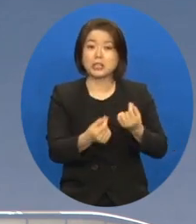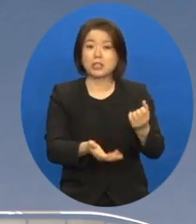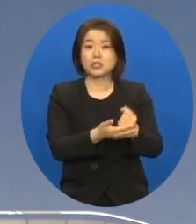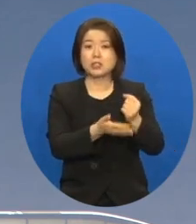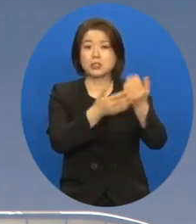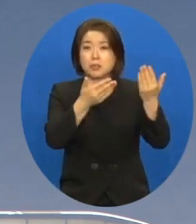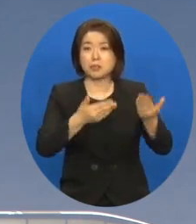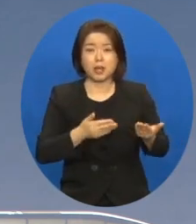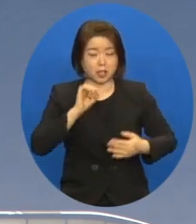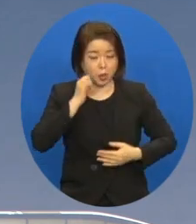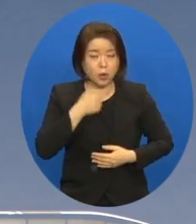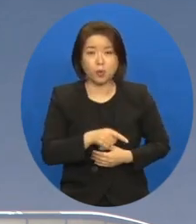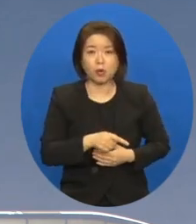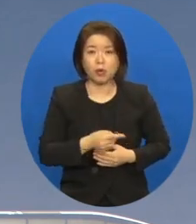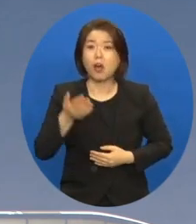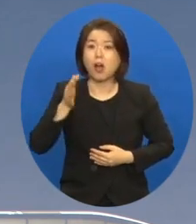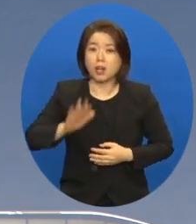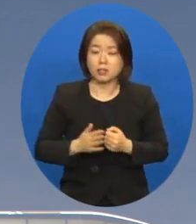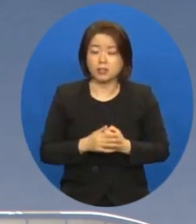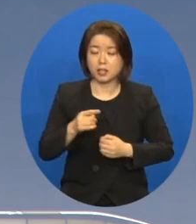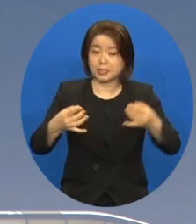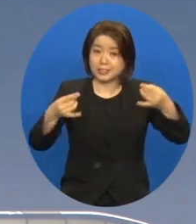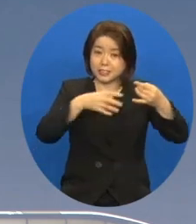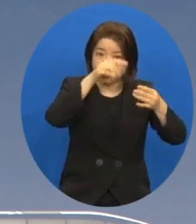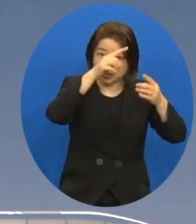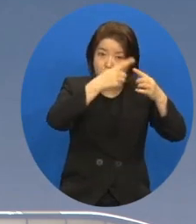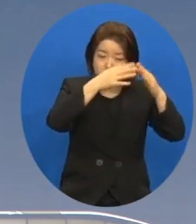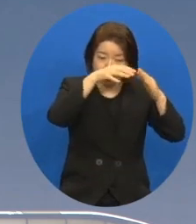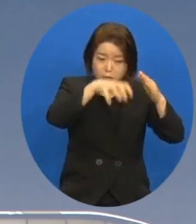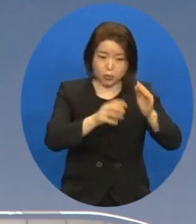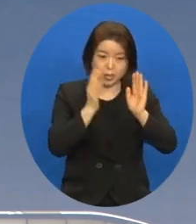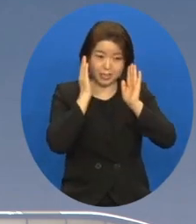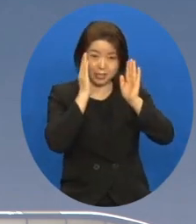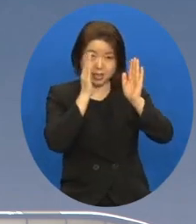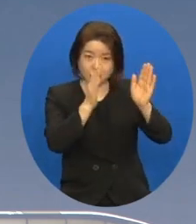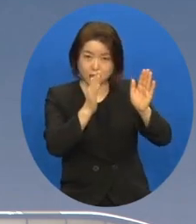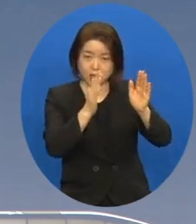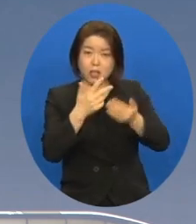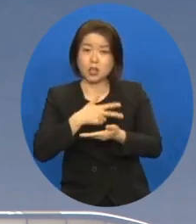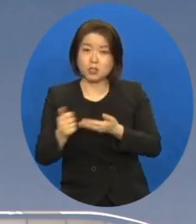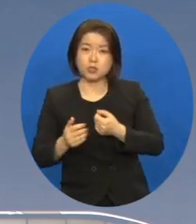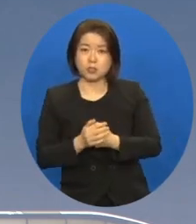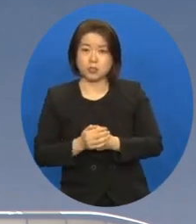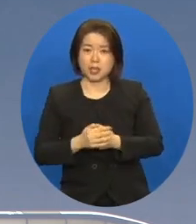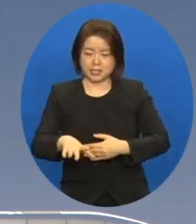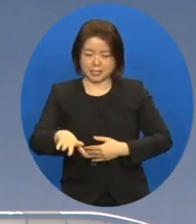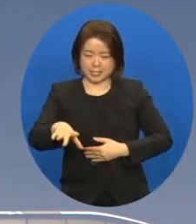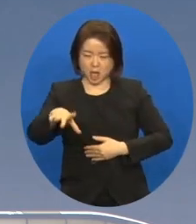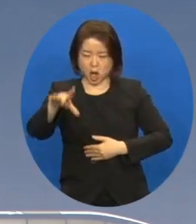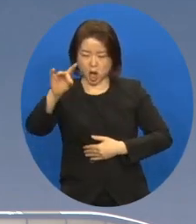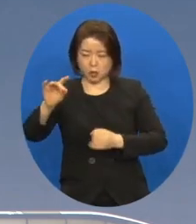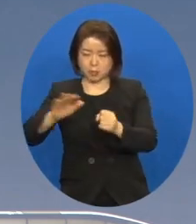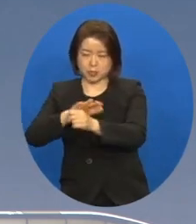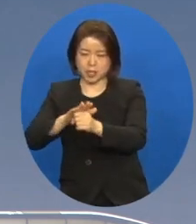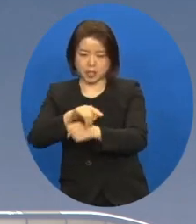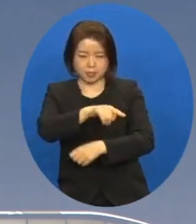않습니다. 그런데 그 에베소 교회를 향하여 주님은 처음 사랑을